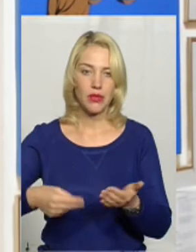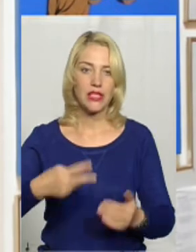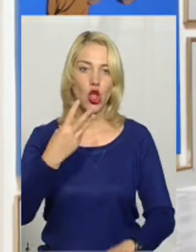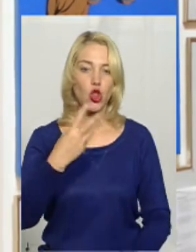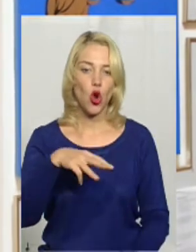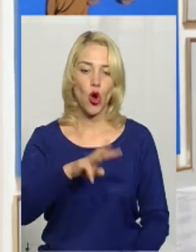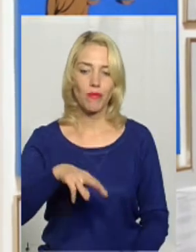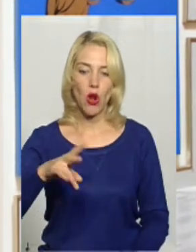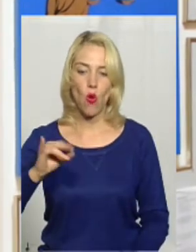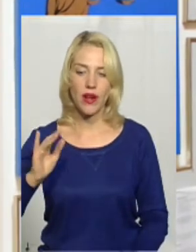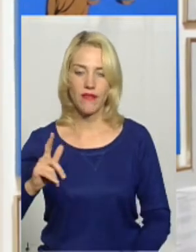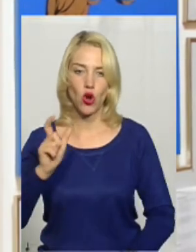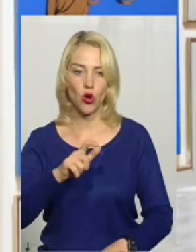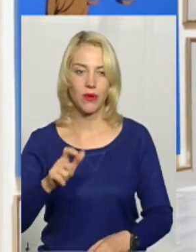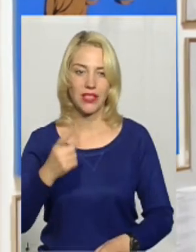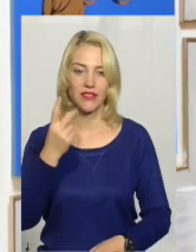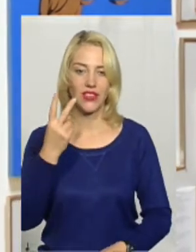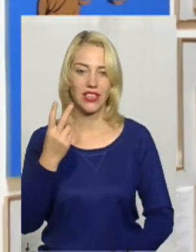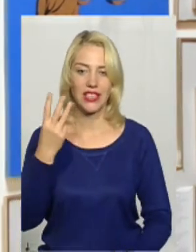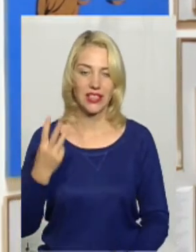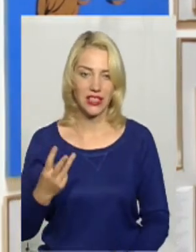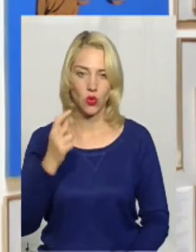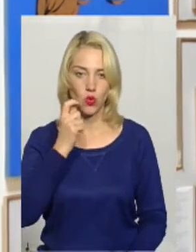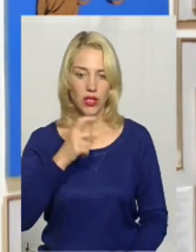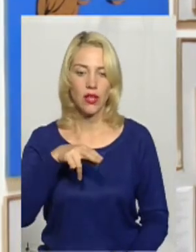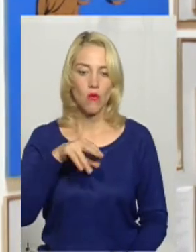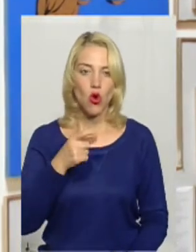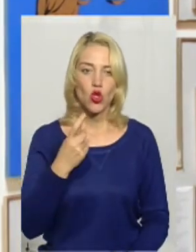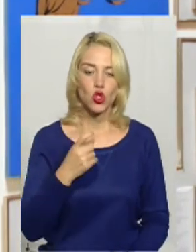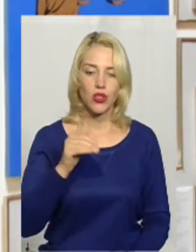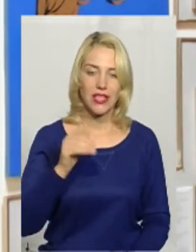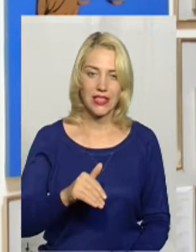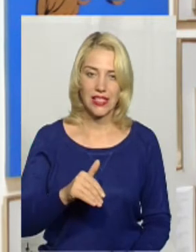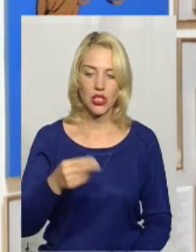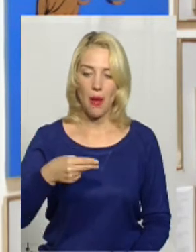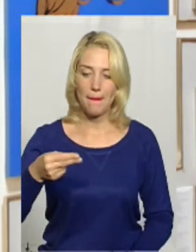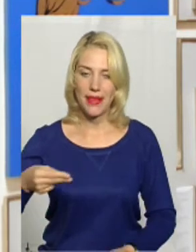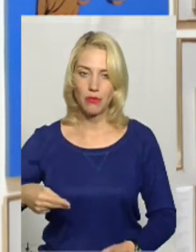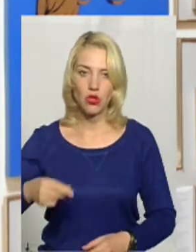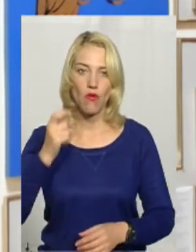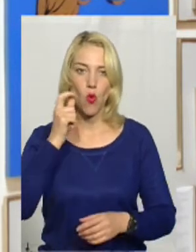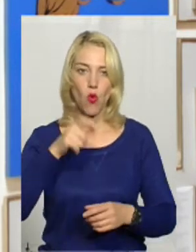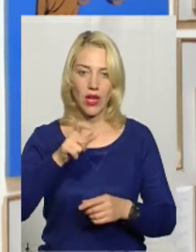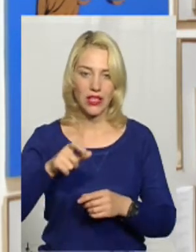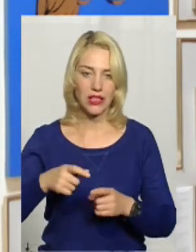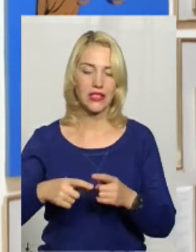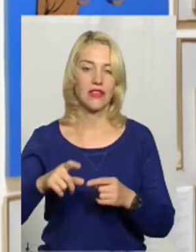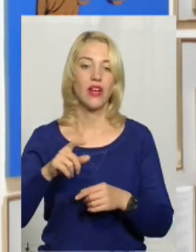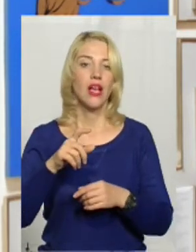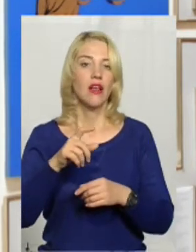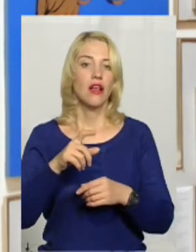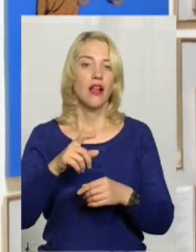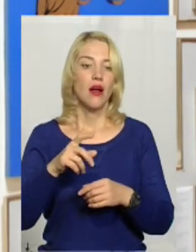менше в 2/3 областей України по 100 тисяч підписів громадян в кожній області. Але при